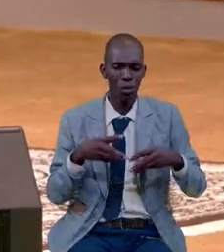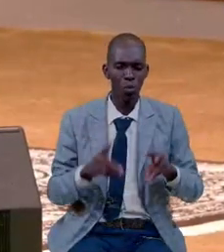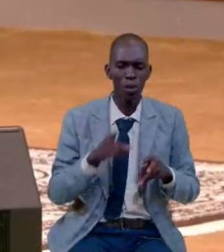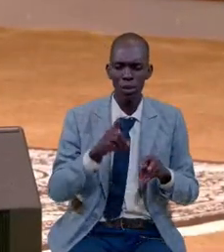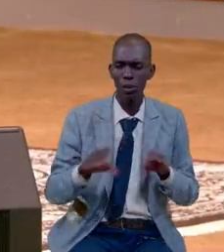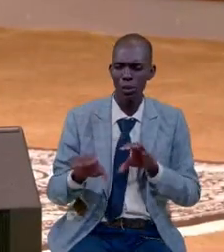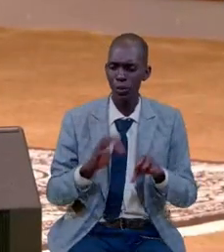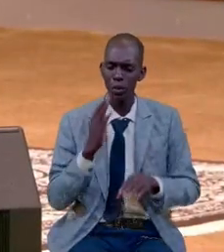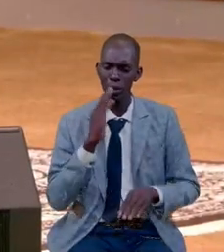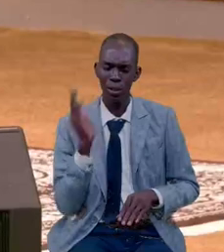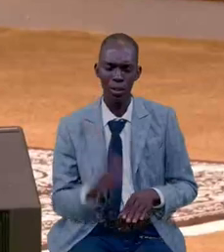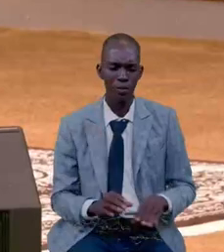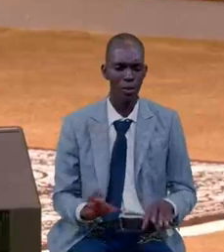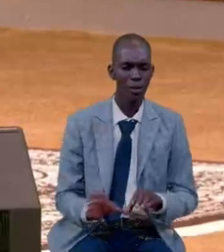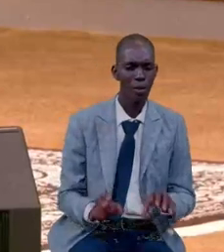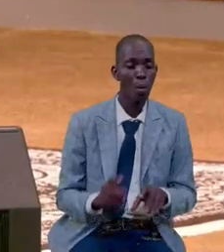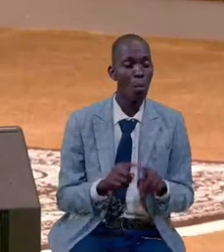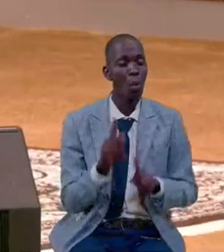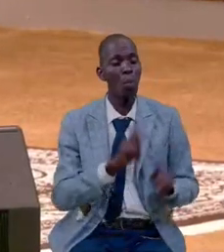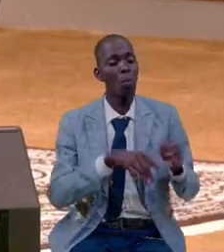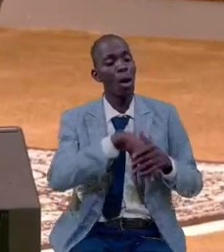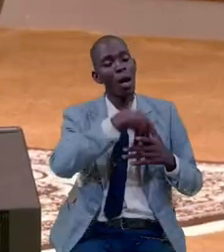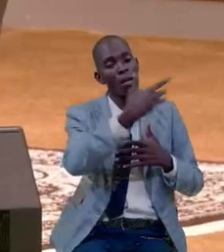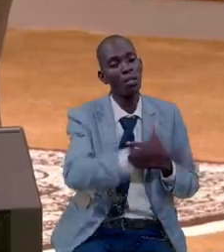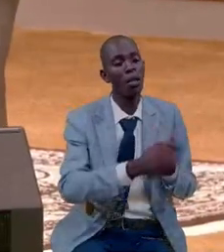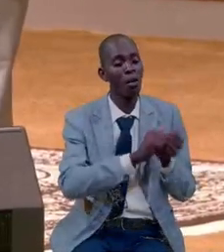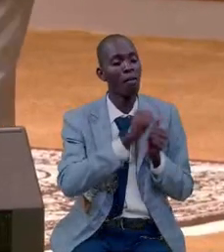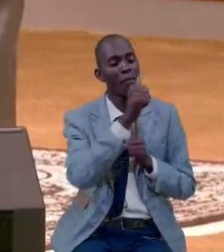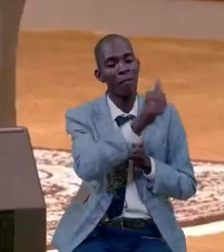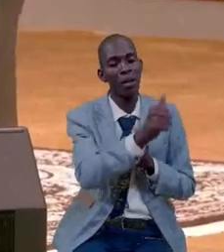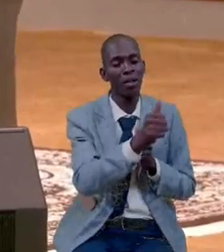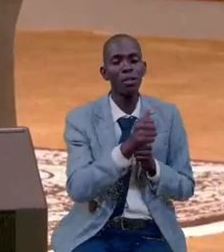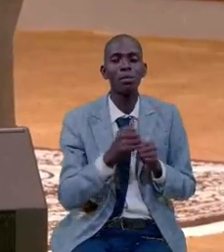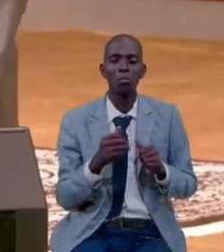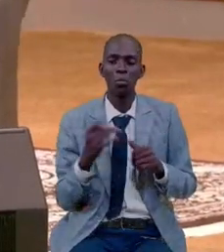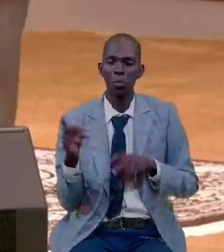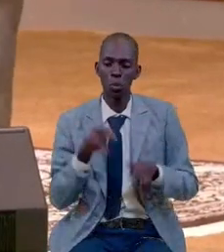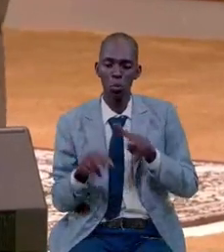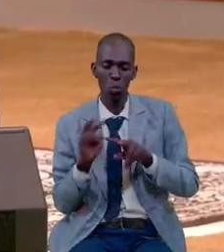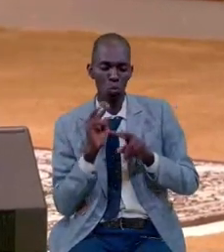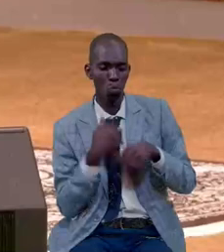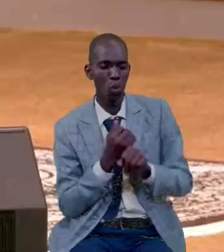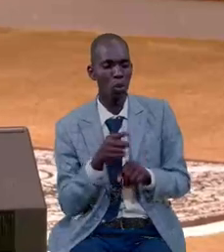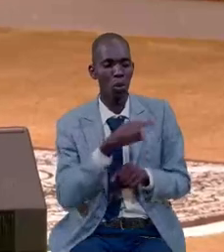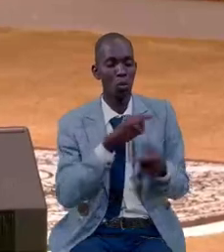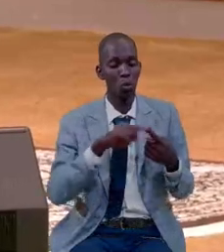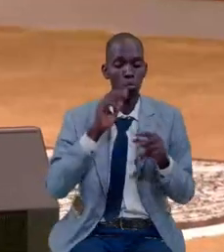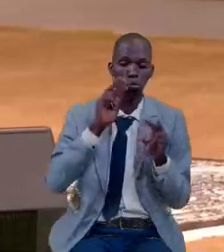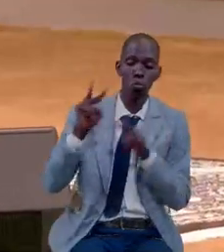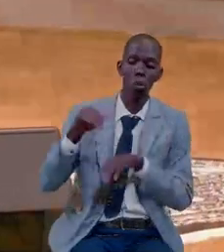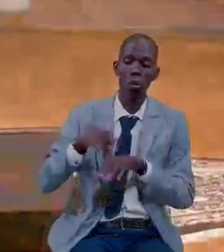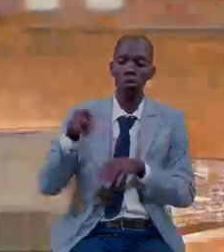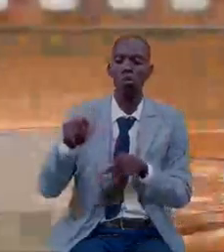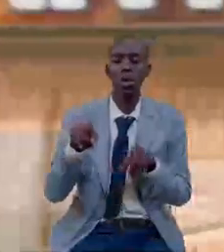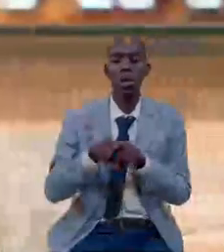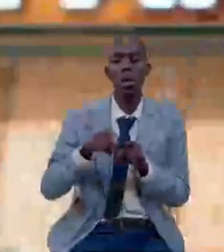mauvaise attitude, ceux qui vivent avec eux. Mais ceux qui ne les connaissent pas, ils paraissent juste aux hommes.